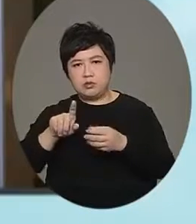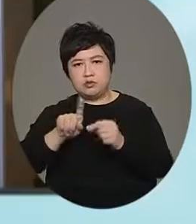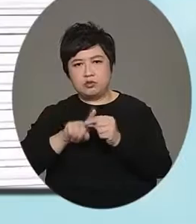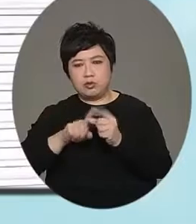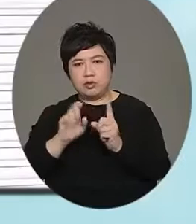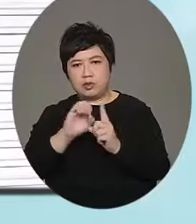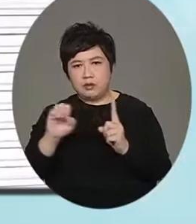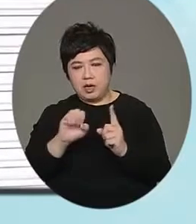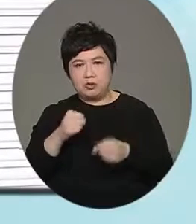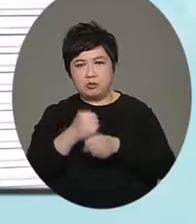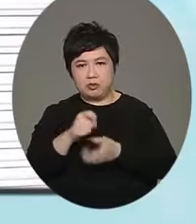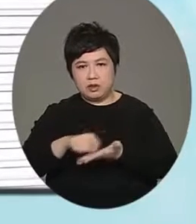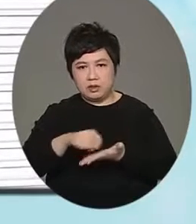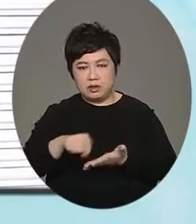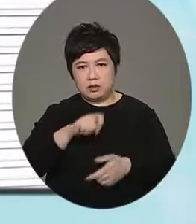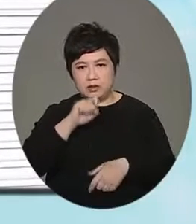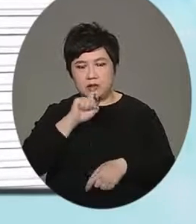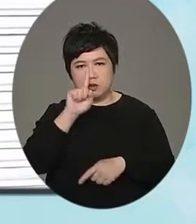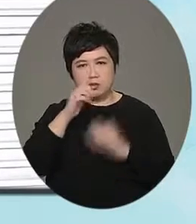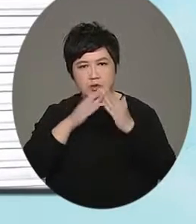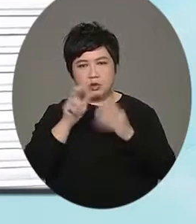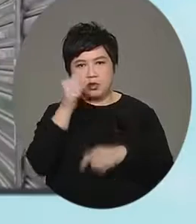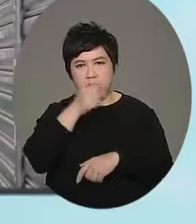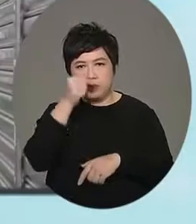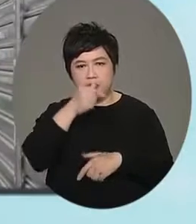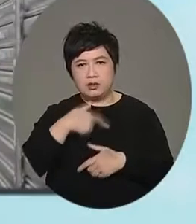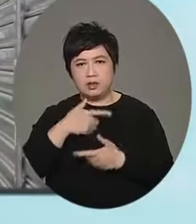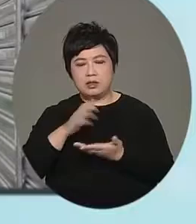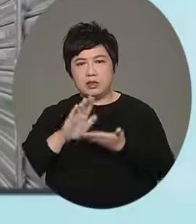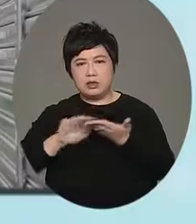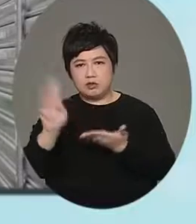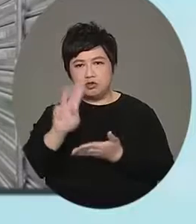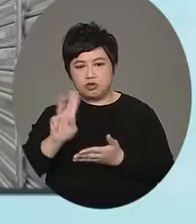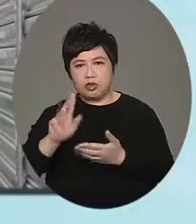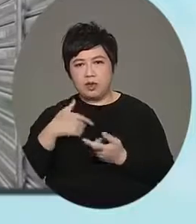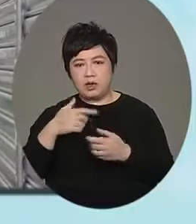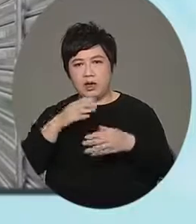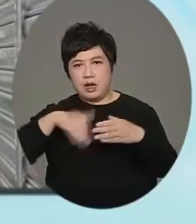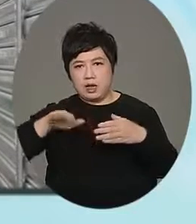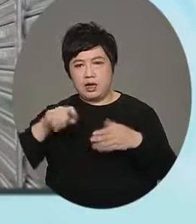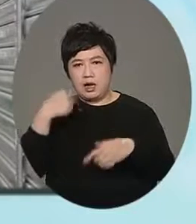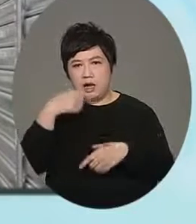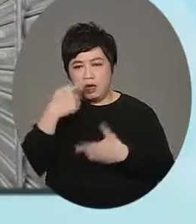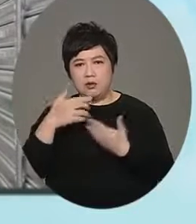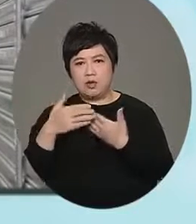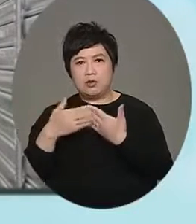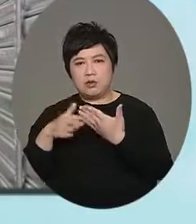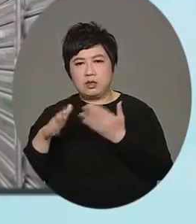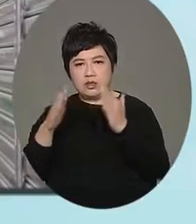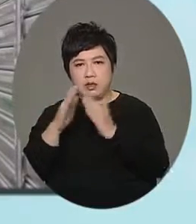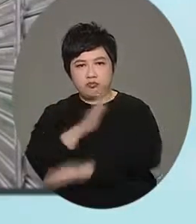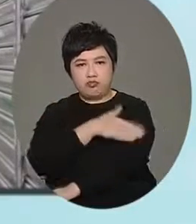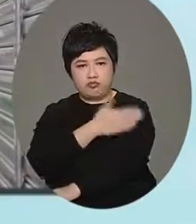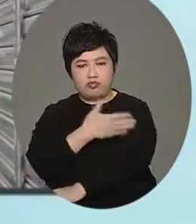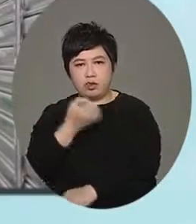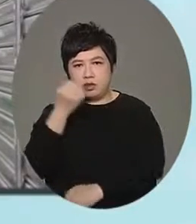員，一個住在油麻地金芬大廈在清水灣坑口一間村屋做嘢的外籍家務助理。香